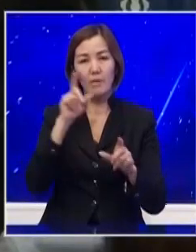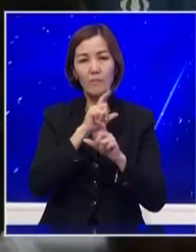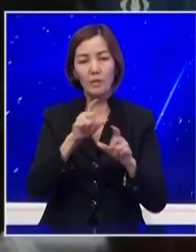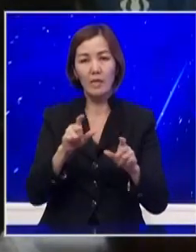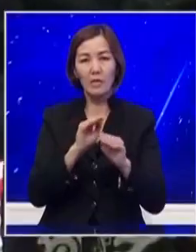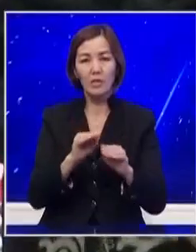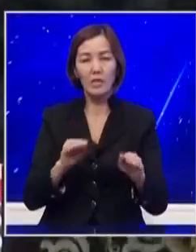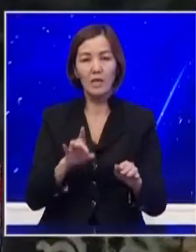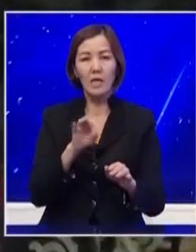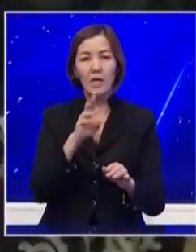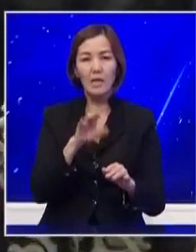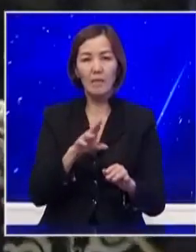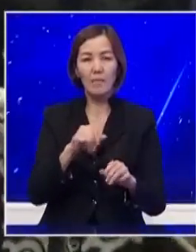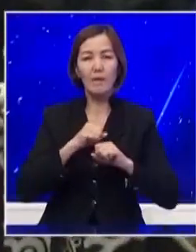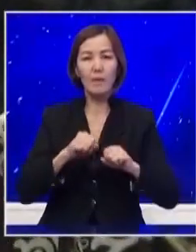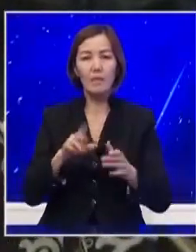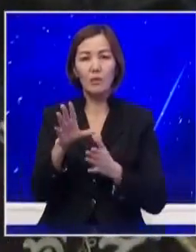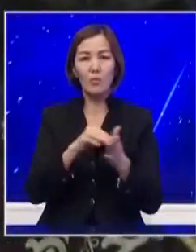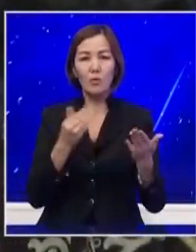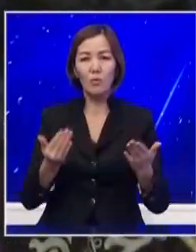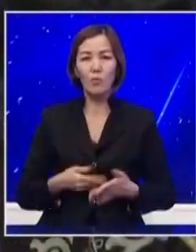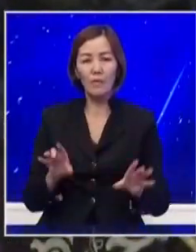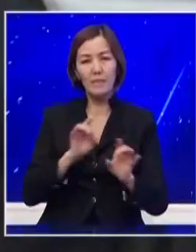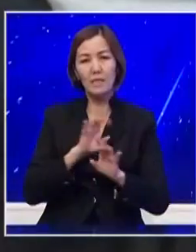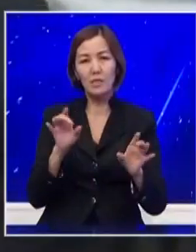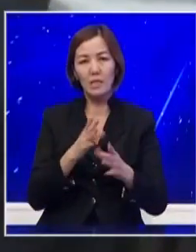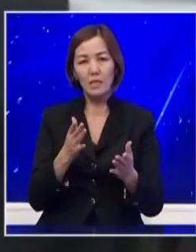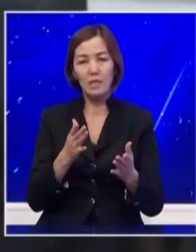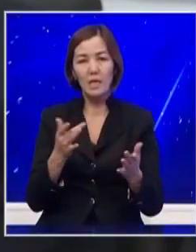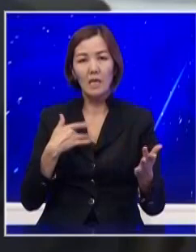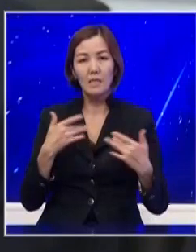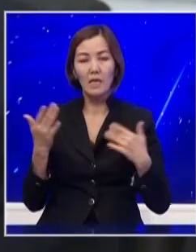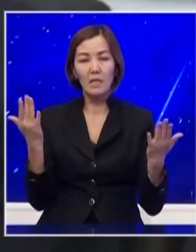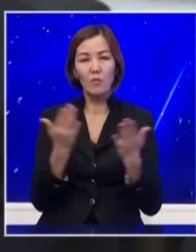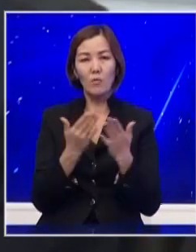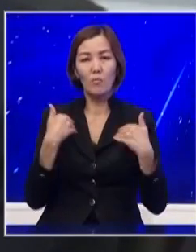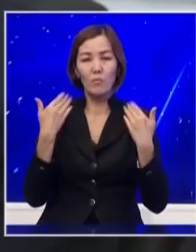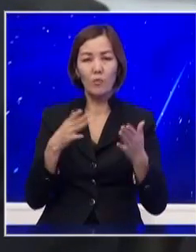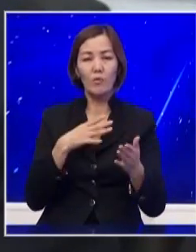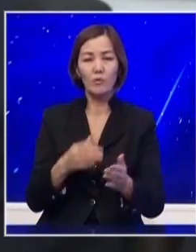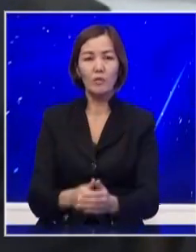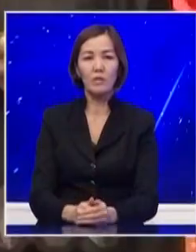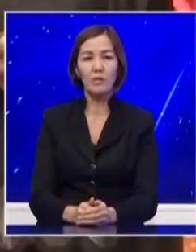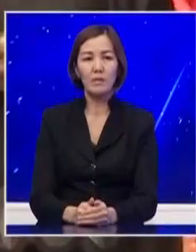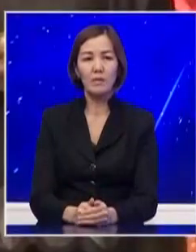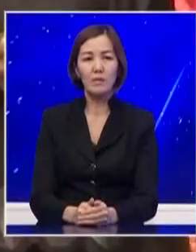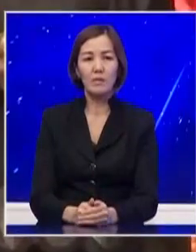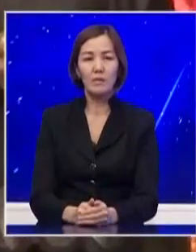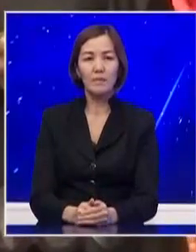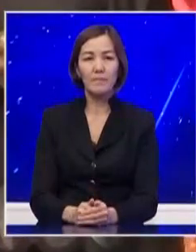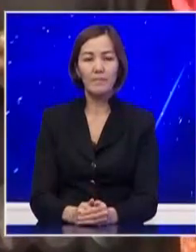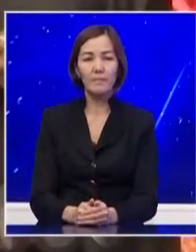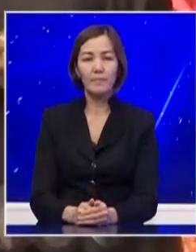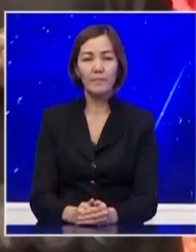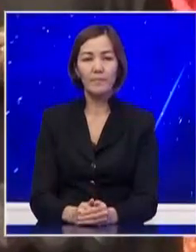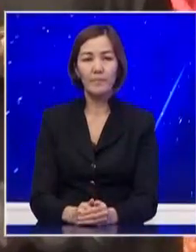шаңырағының шәкірттері Райымбек батырдың өнегелі өмірінен сыр шертетін сахналық қойылым көрсетті. Жер қайысқан